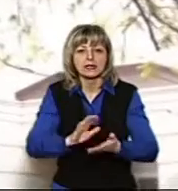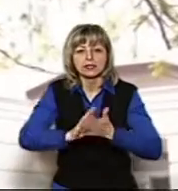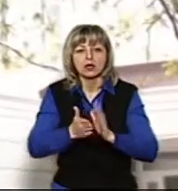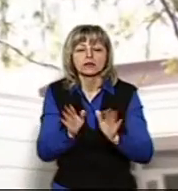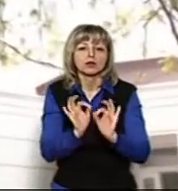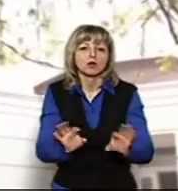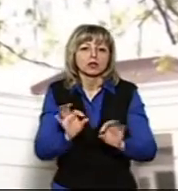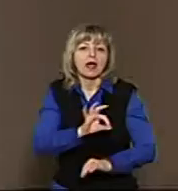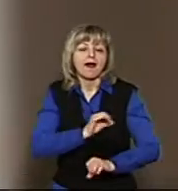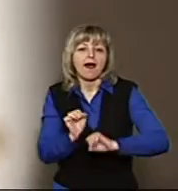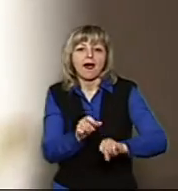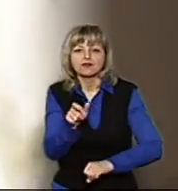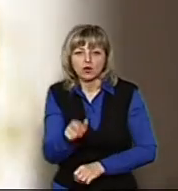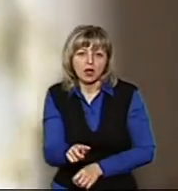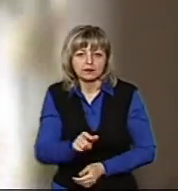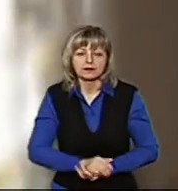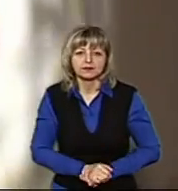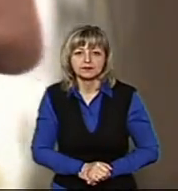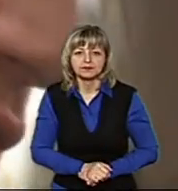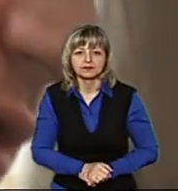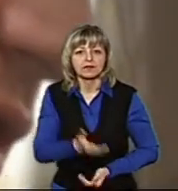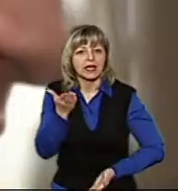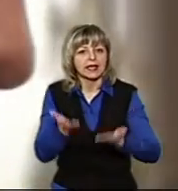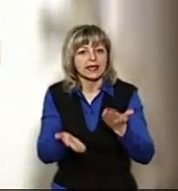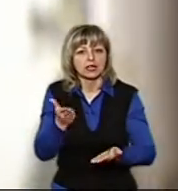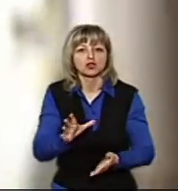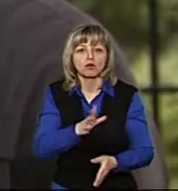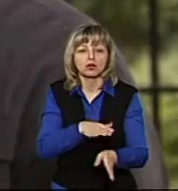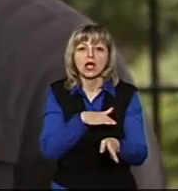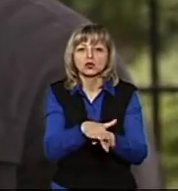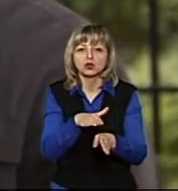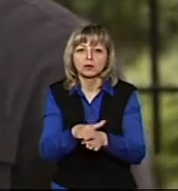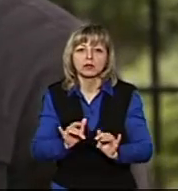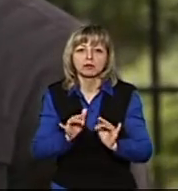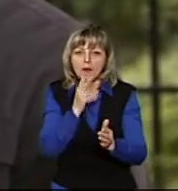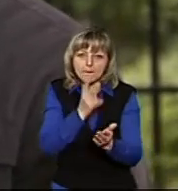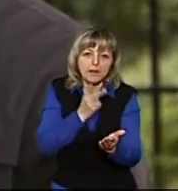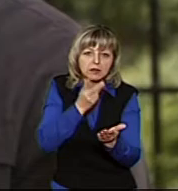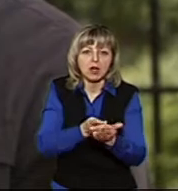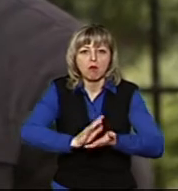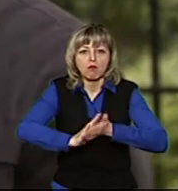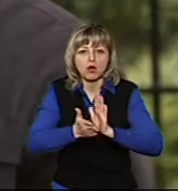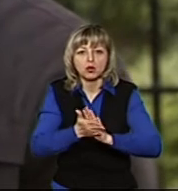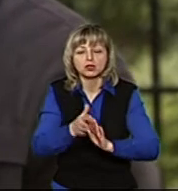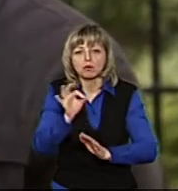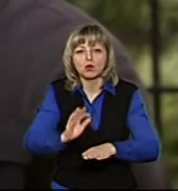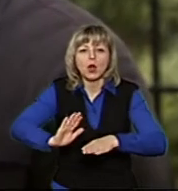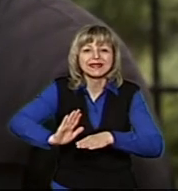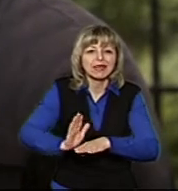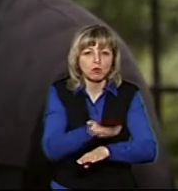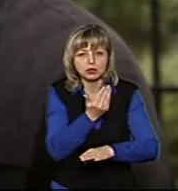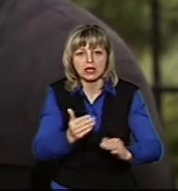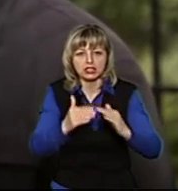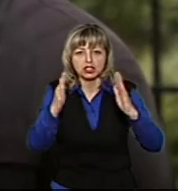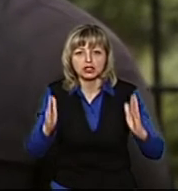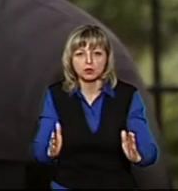Ситуацію прокоментував адвокат Олег Огородник. Якщо була дотримана процедура, передбачена положенням про демонтаж споруд і